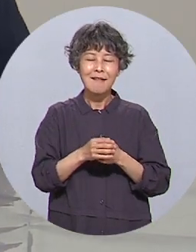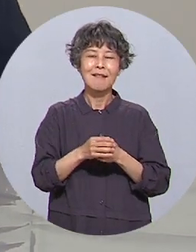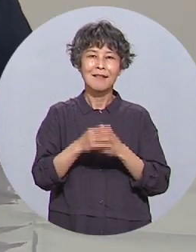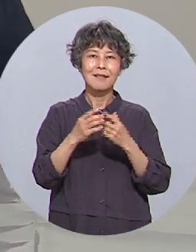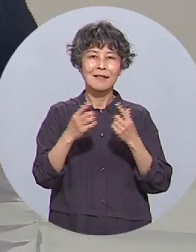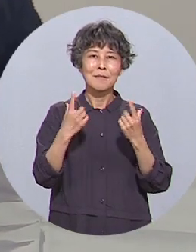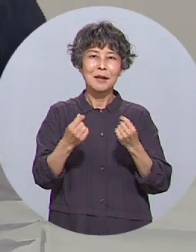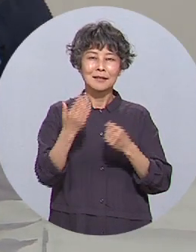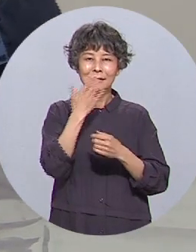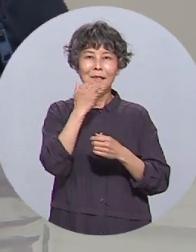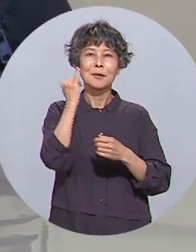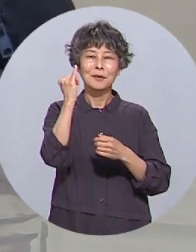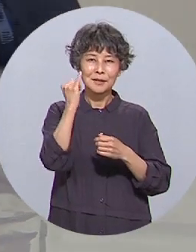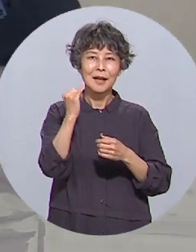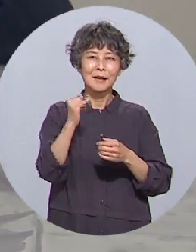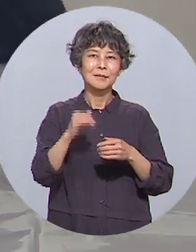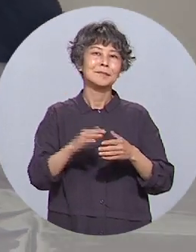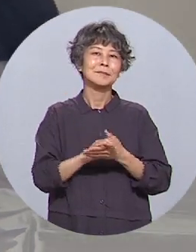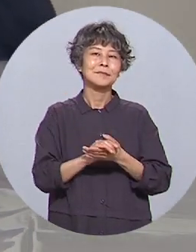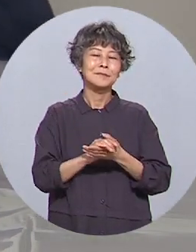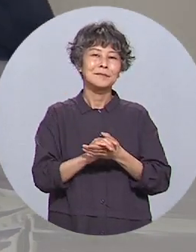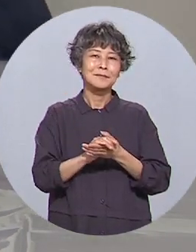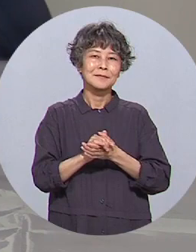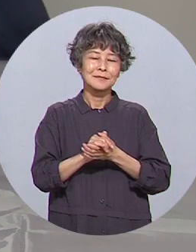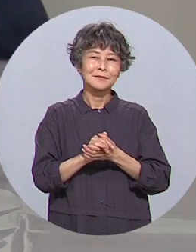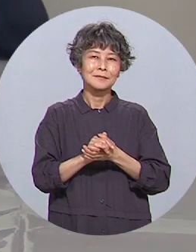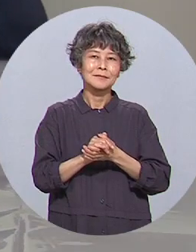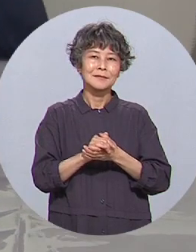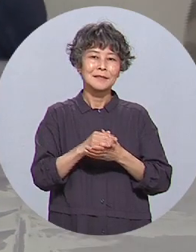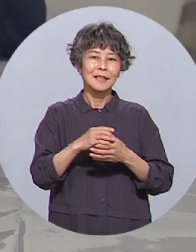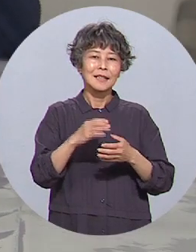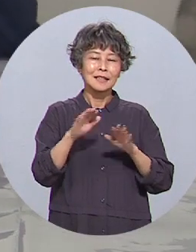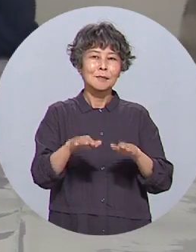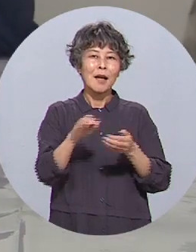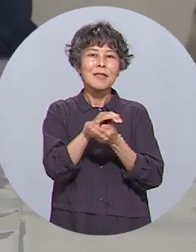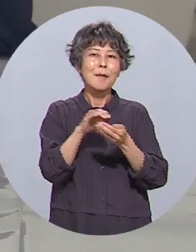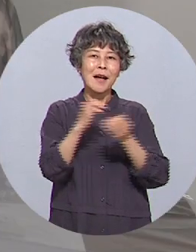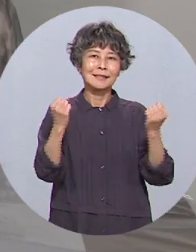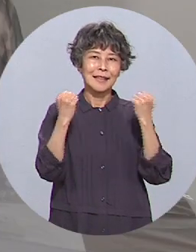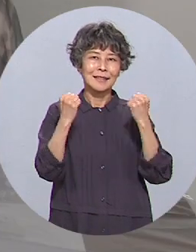すがね、今玉の元気印ですよ。佐伯ちゃんらしい。